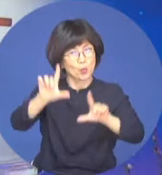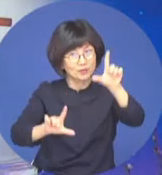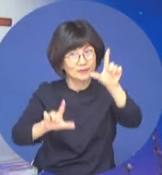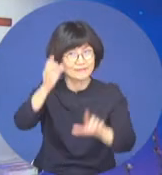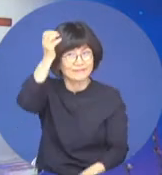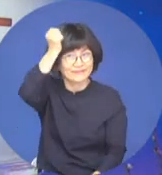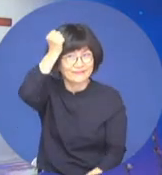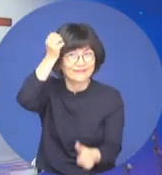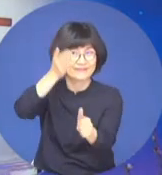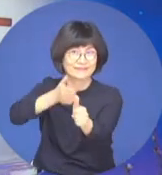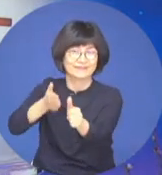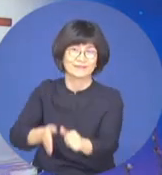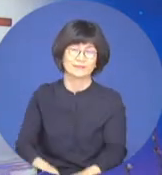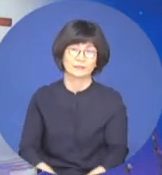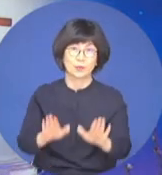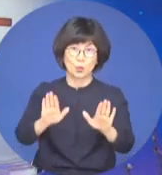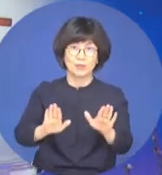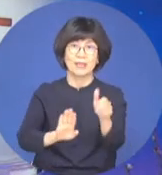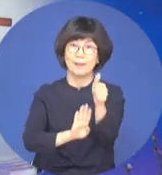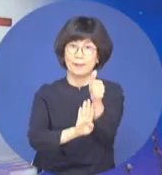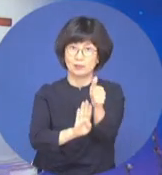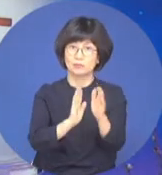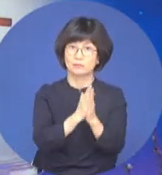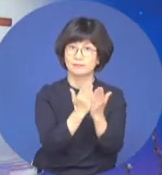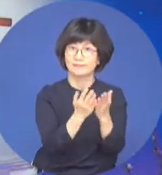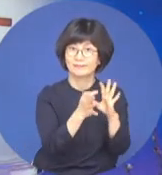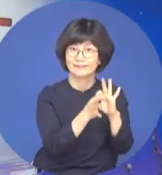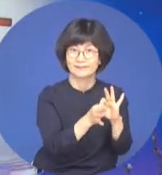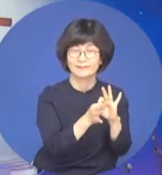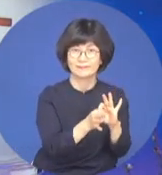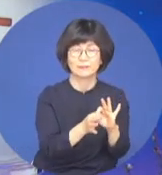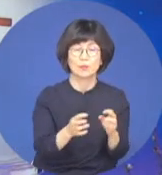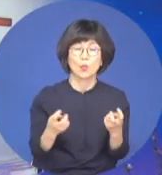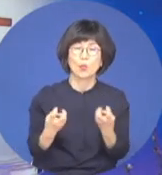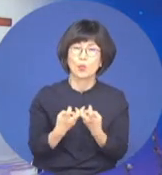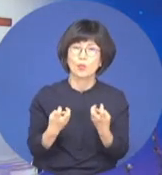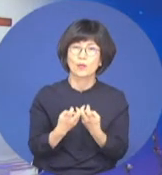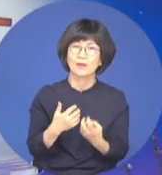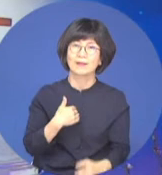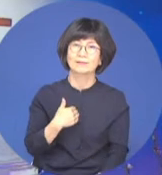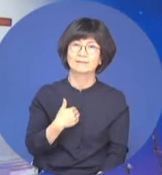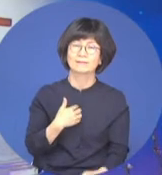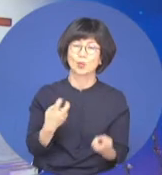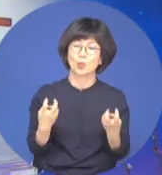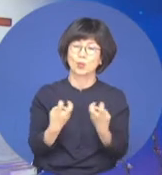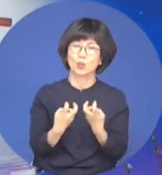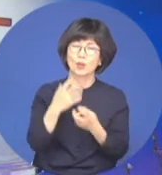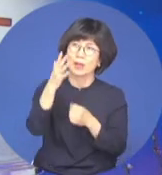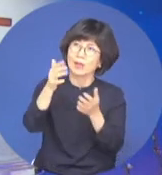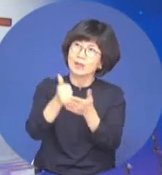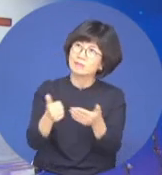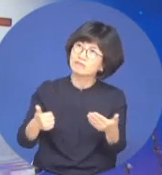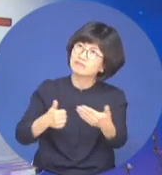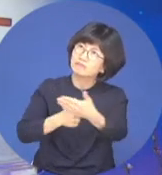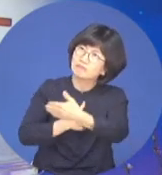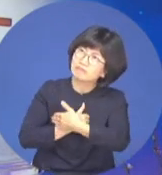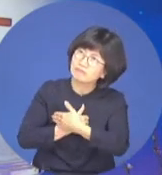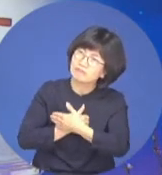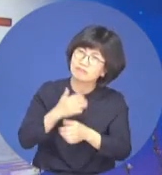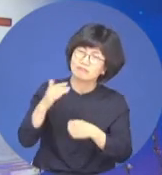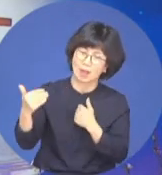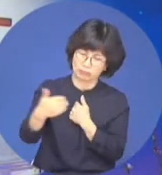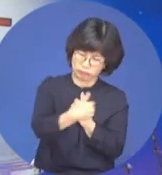그래서 오늘 하박국 말씀을 통해서 어떻게 하면 우리는 하나님을 품고 날 품어주신 하나님을 우리도